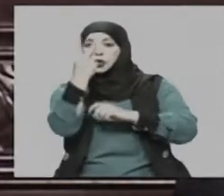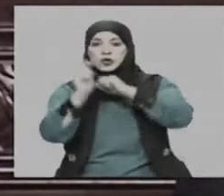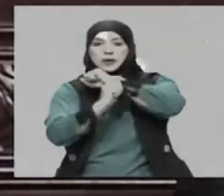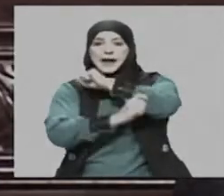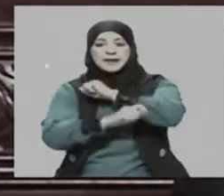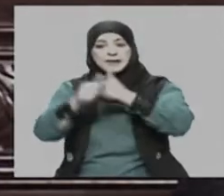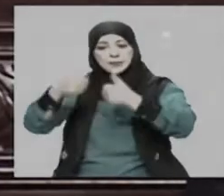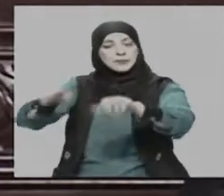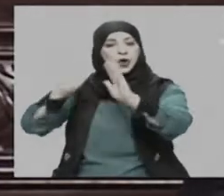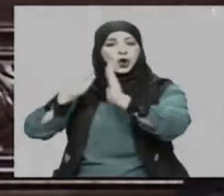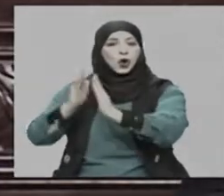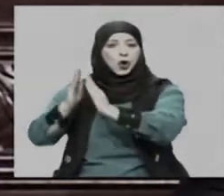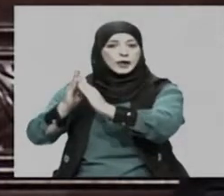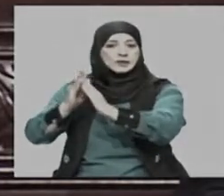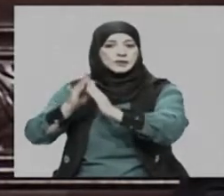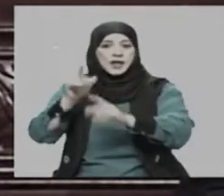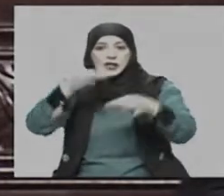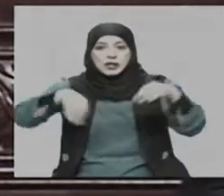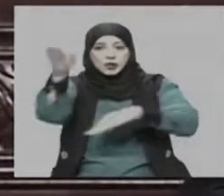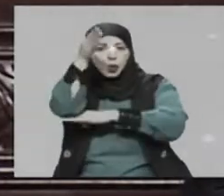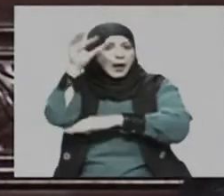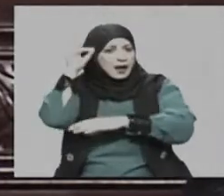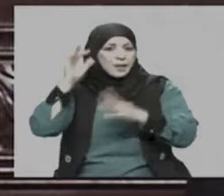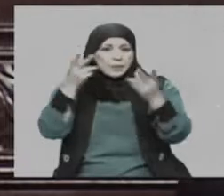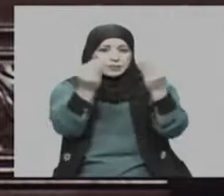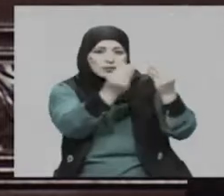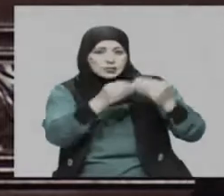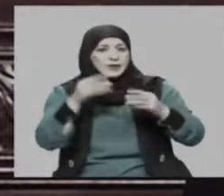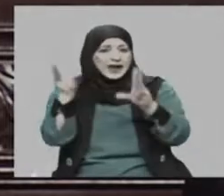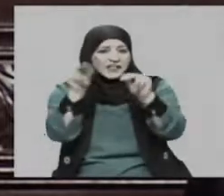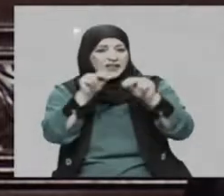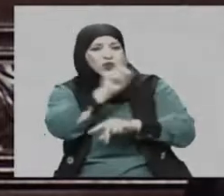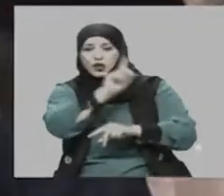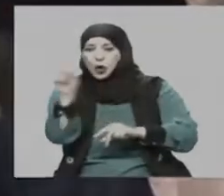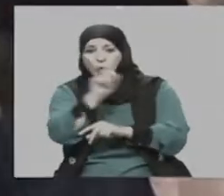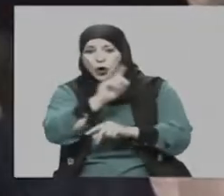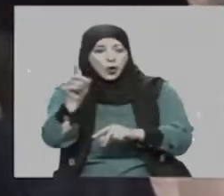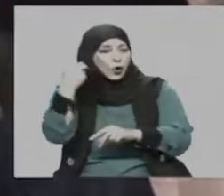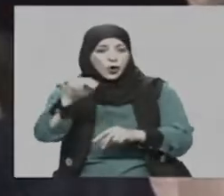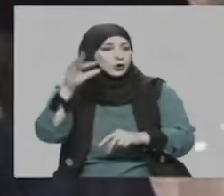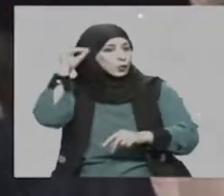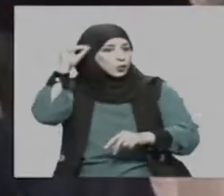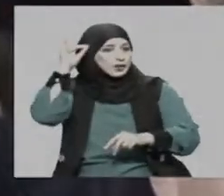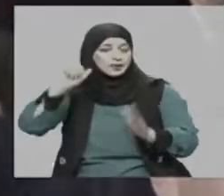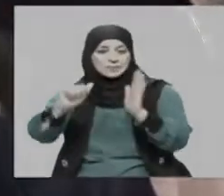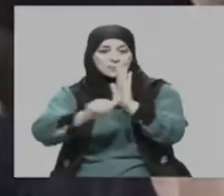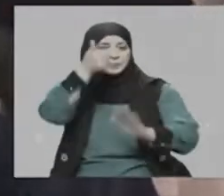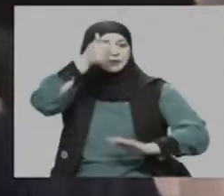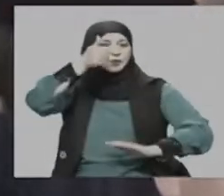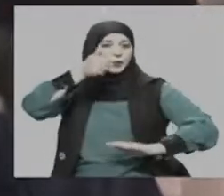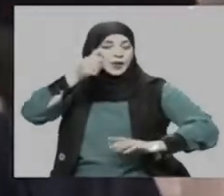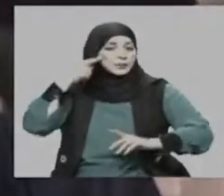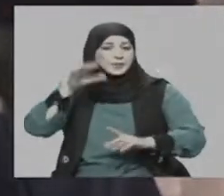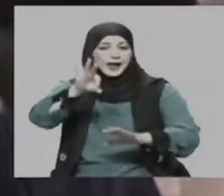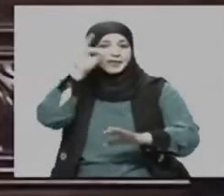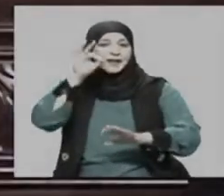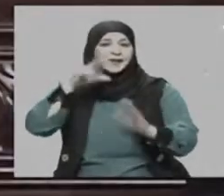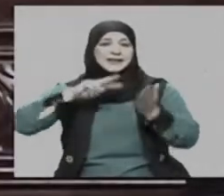الخيار، مش بلش الدول عملوه، تونس عملته وتغلبت على الجائحة هذه أنتروتر بالخيار